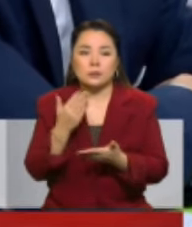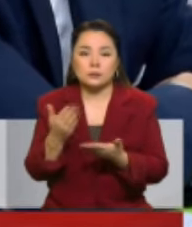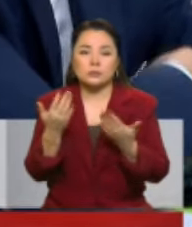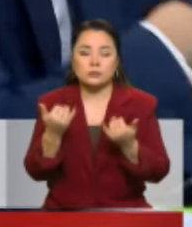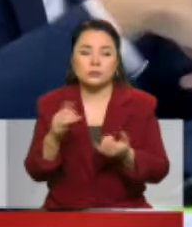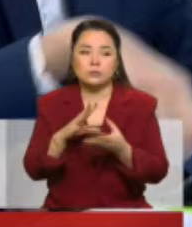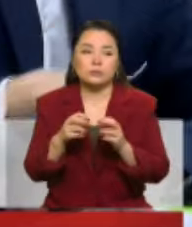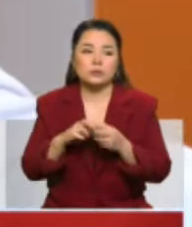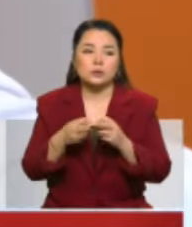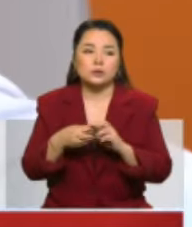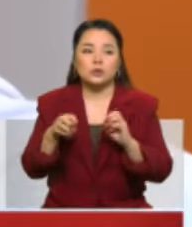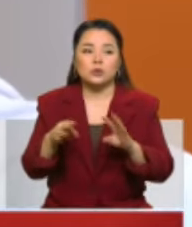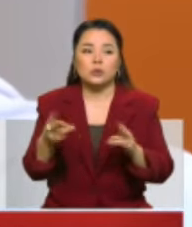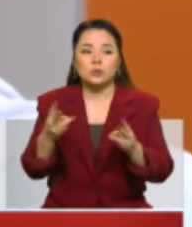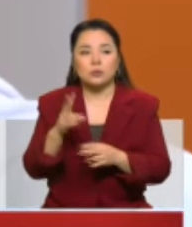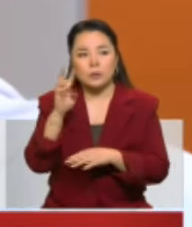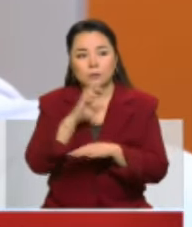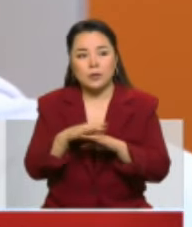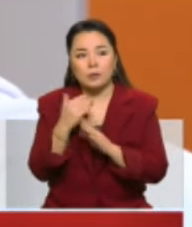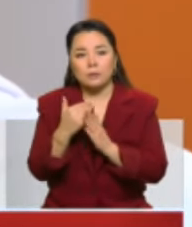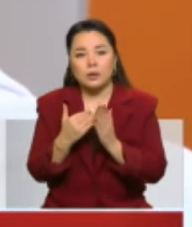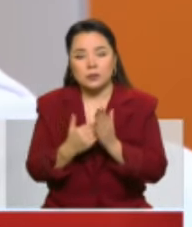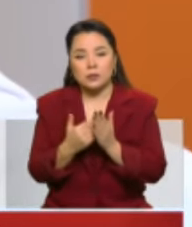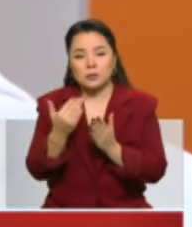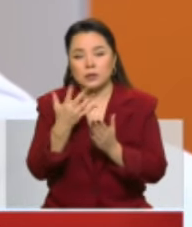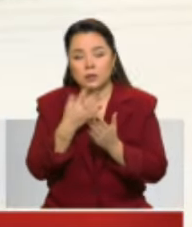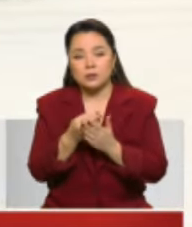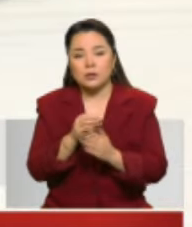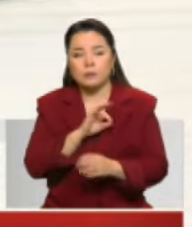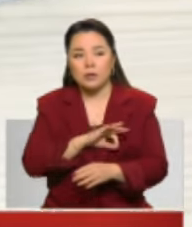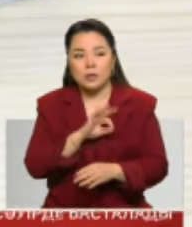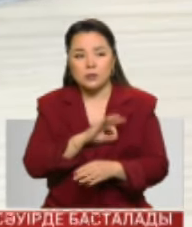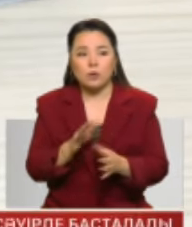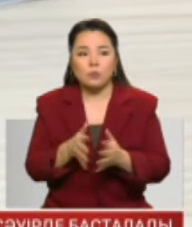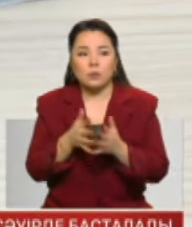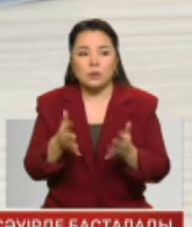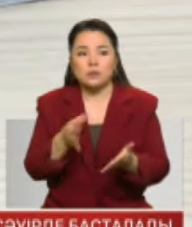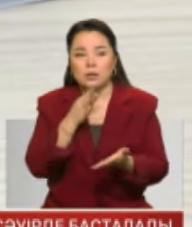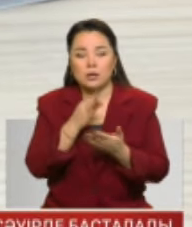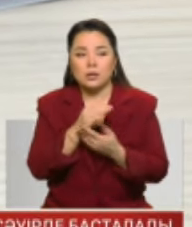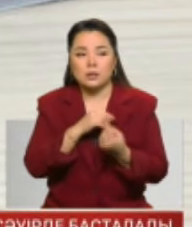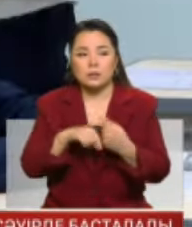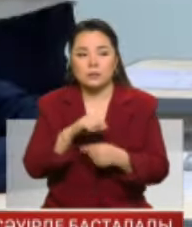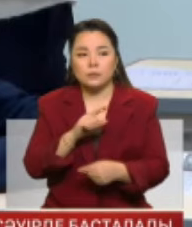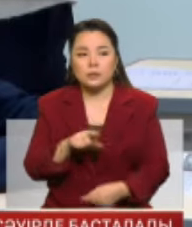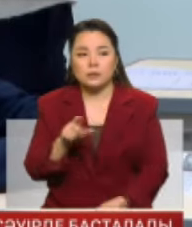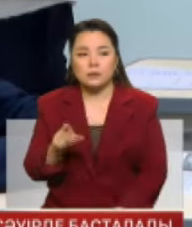Бұл мәселені шешу үшін мемлекеттік бағдарламасының тигізер пайдасы мол, дейді кәсіпкерлер.